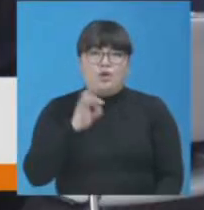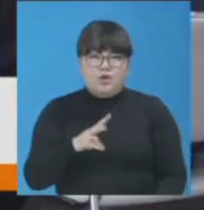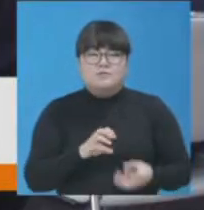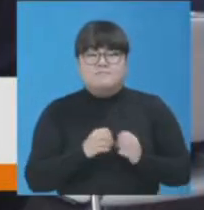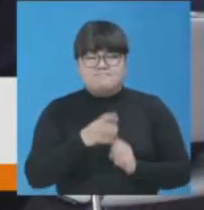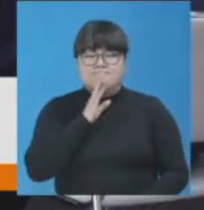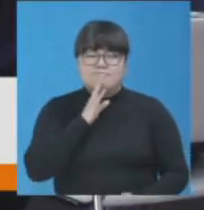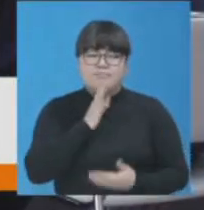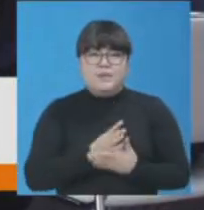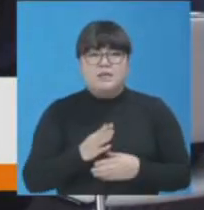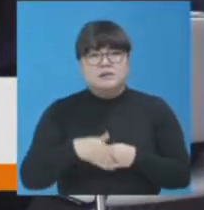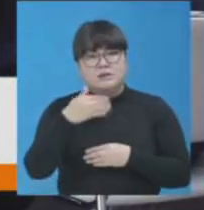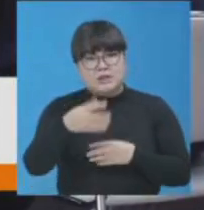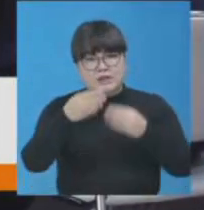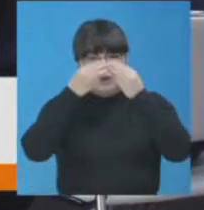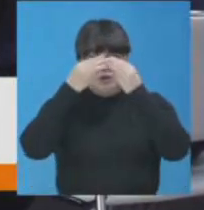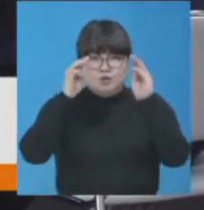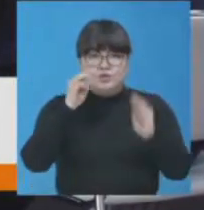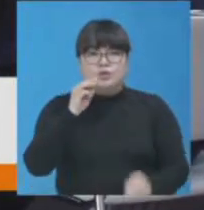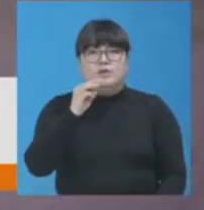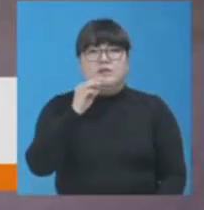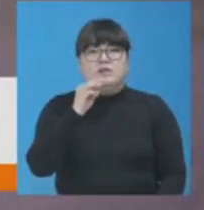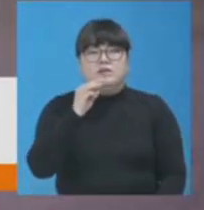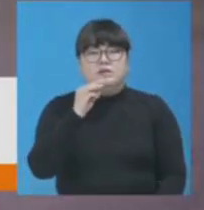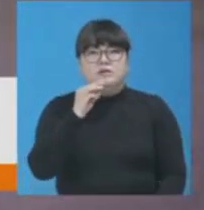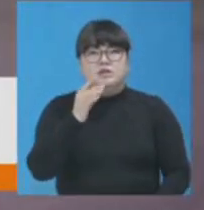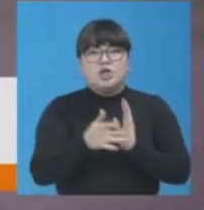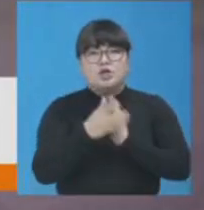байгаа. Ингээд цаашид шинжлэх ухааны технологийн сан болон